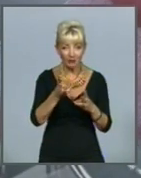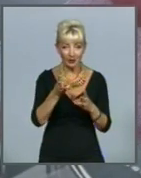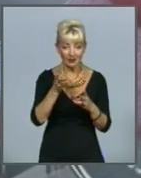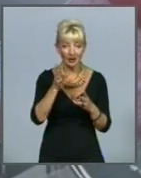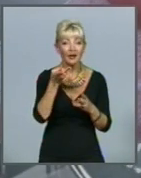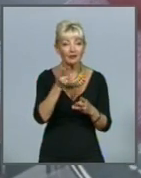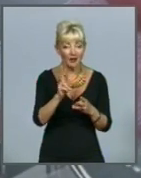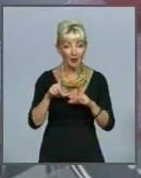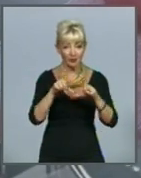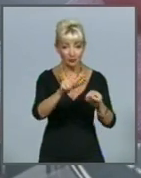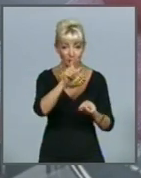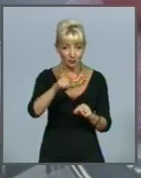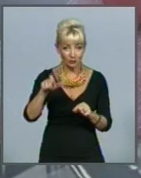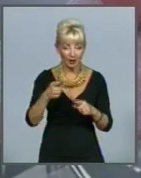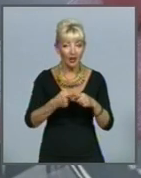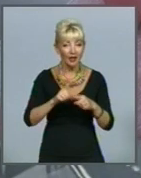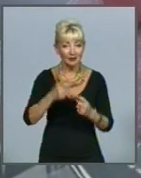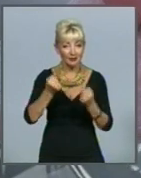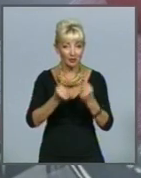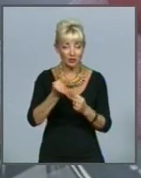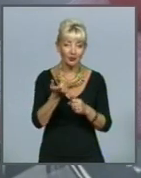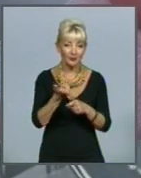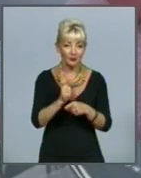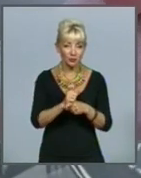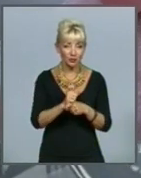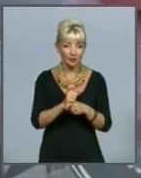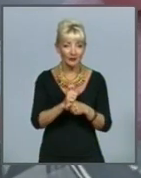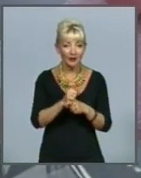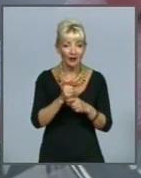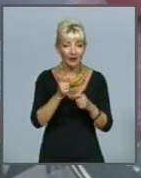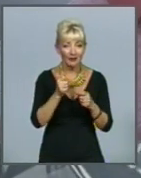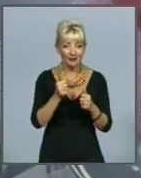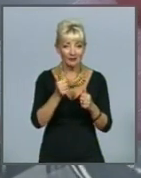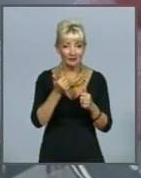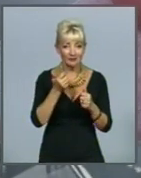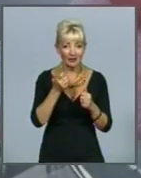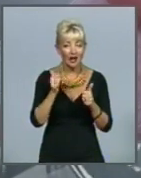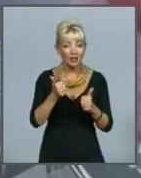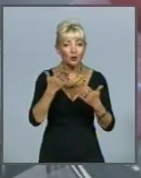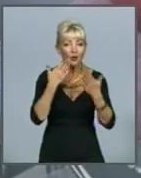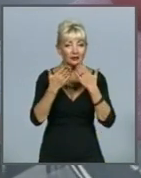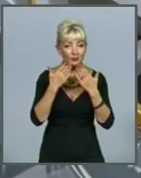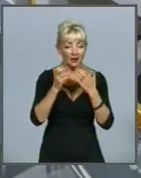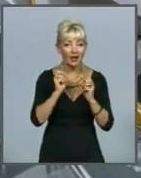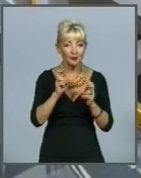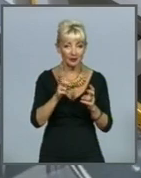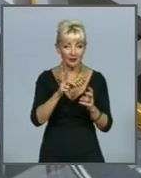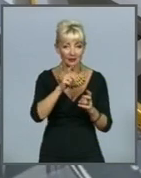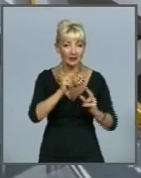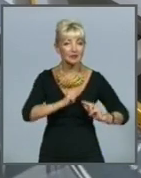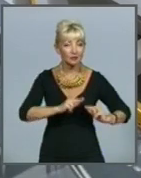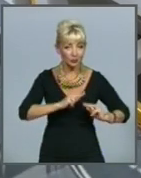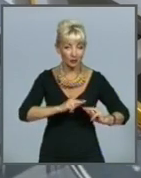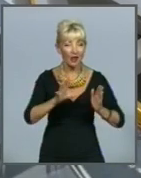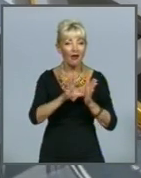більш плодотворному підході до роботам, до працівникам, до людям, які обслуговують контактну сеть, до електромонтерам. Це одразу